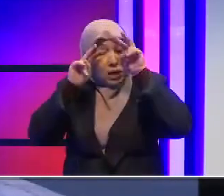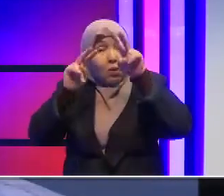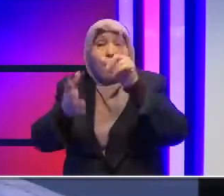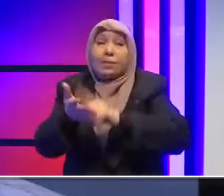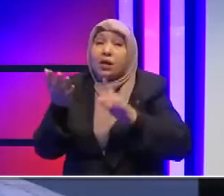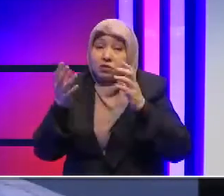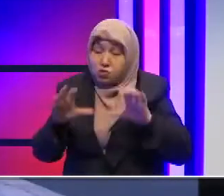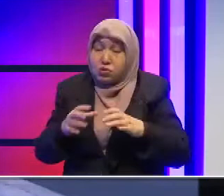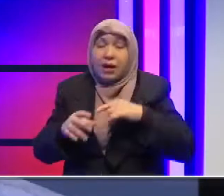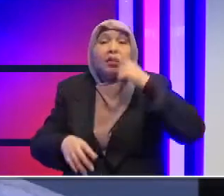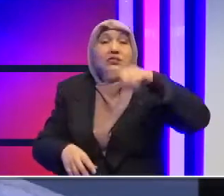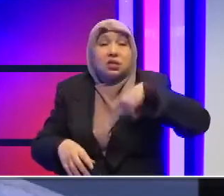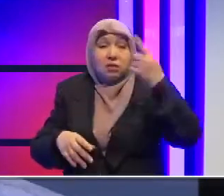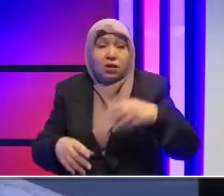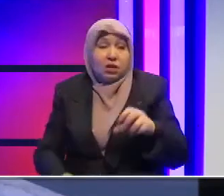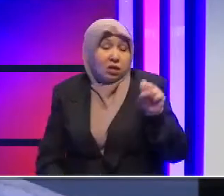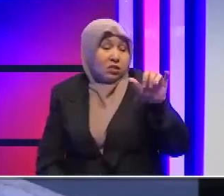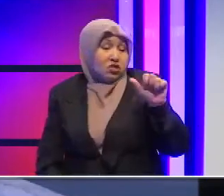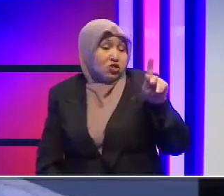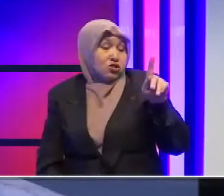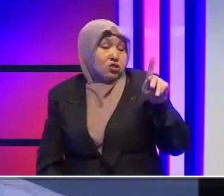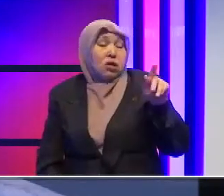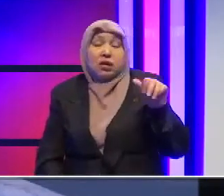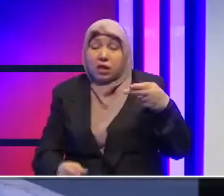telah diungkapkan oleh Syekh Ibn Ashur